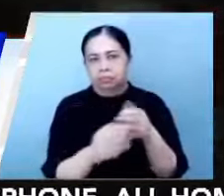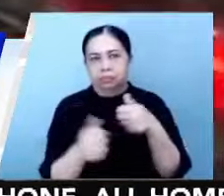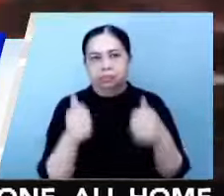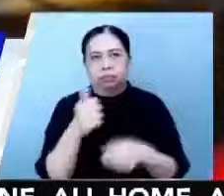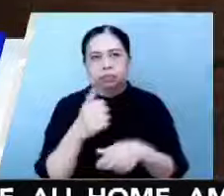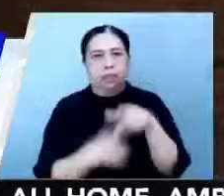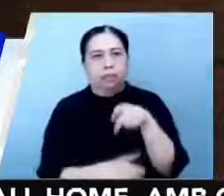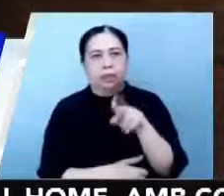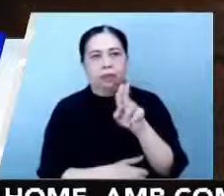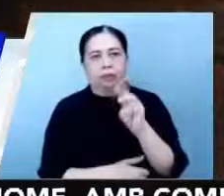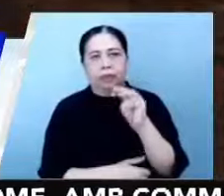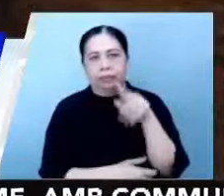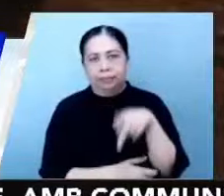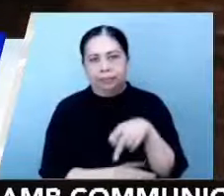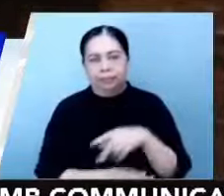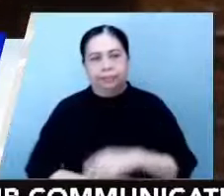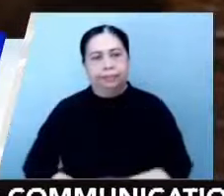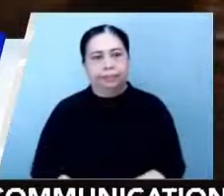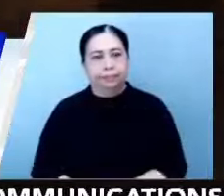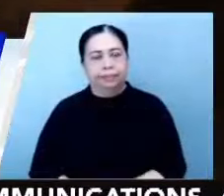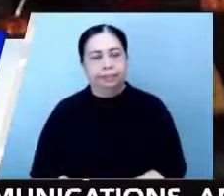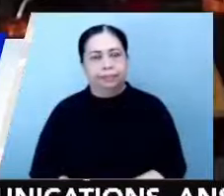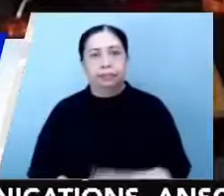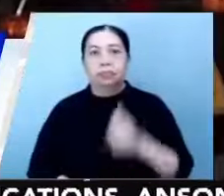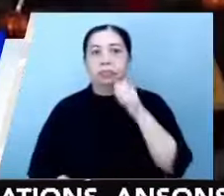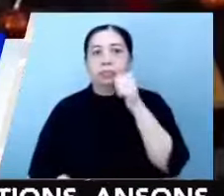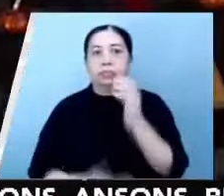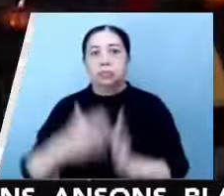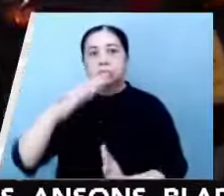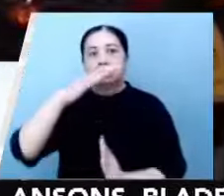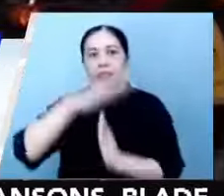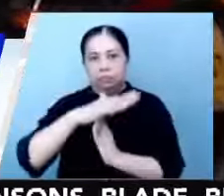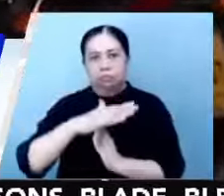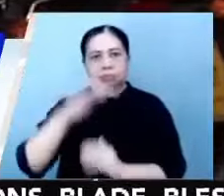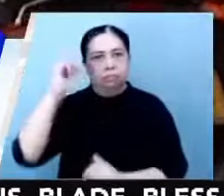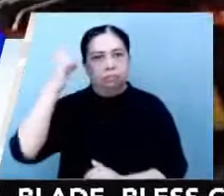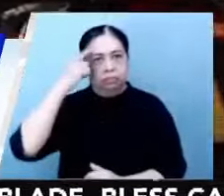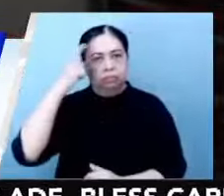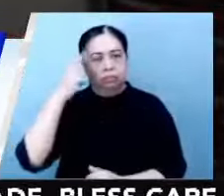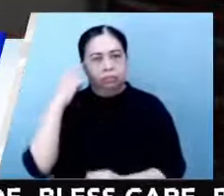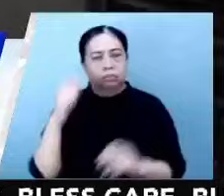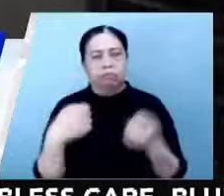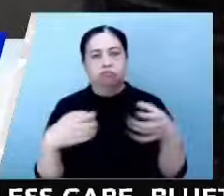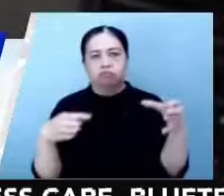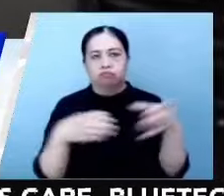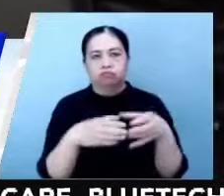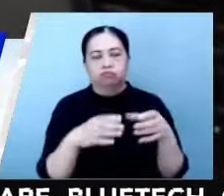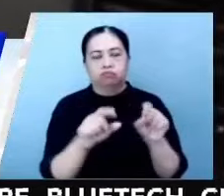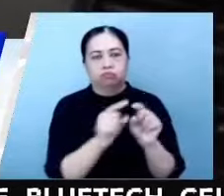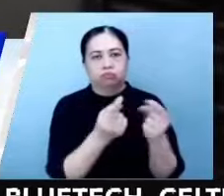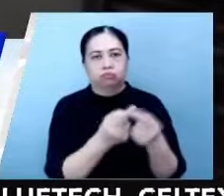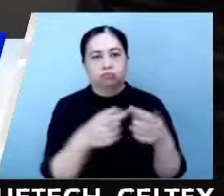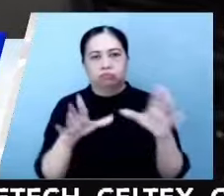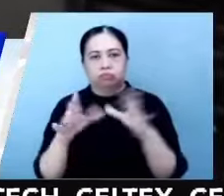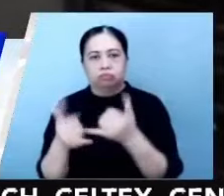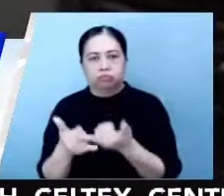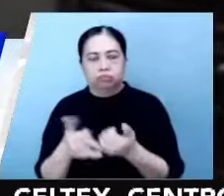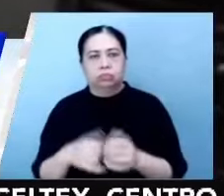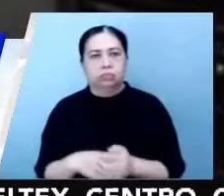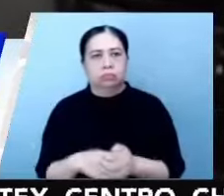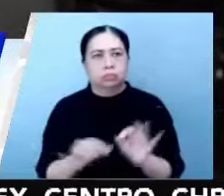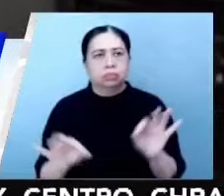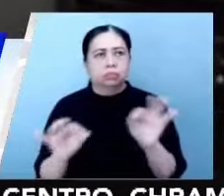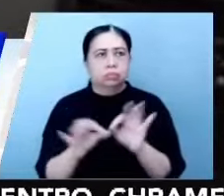modernization program. Bukas na ang itinakdang deadline ng gobyerno para sa franchise consolidation. Malaki yun kasi anak buhay namin